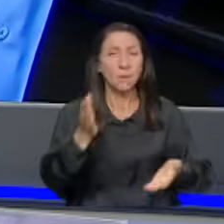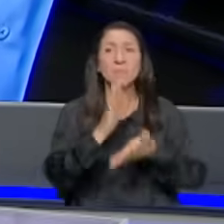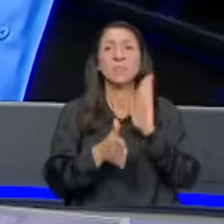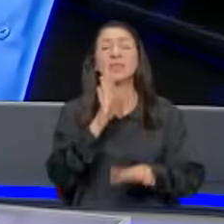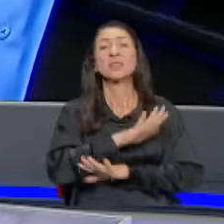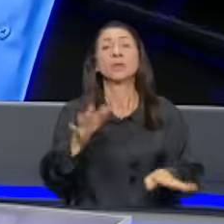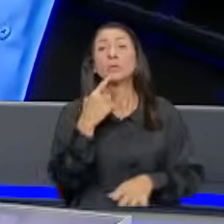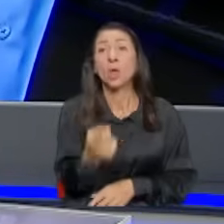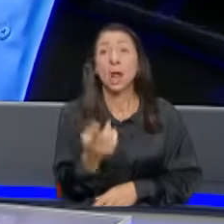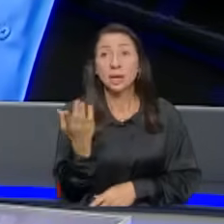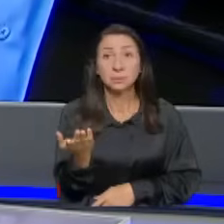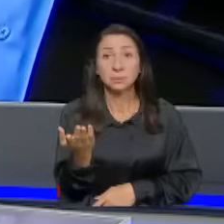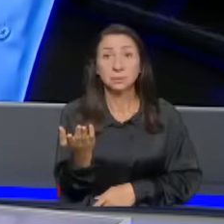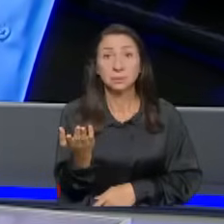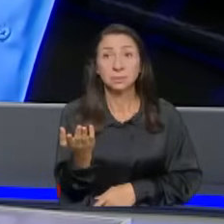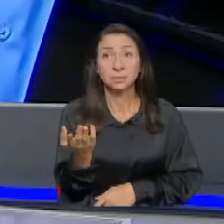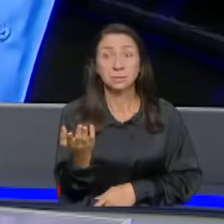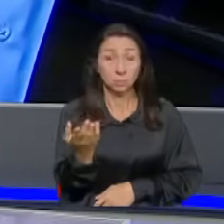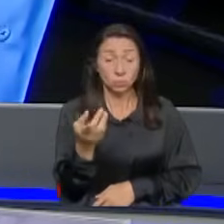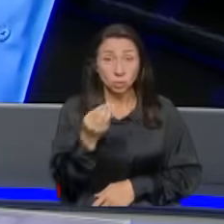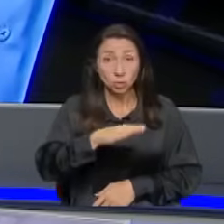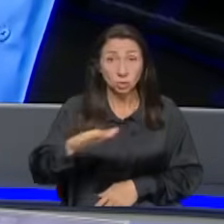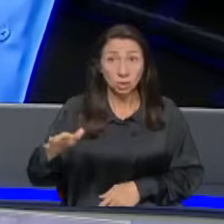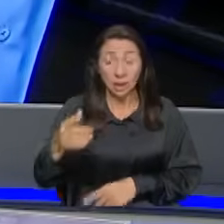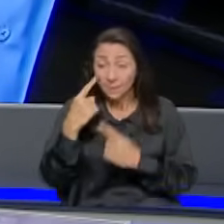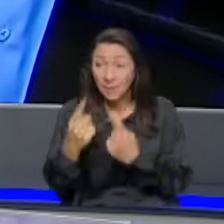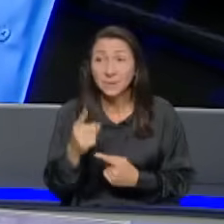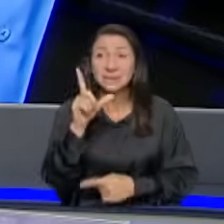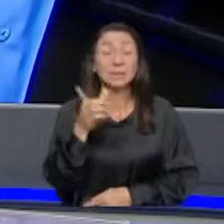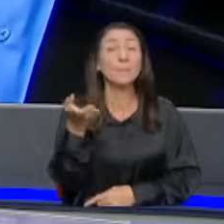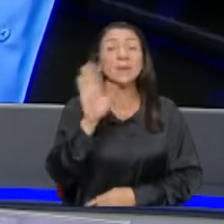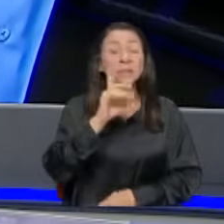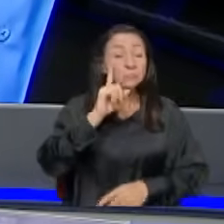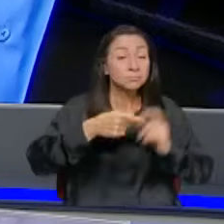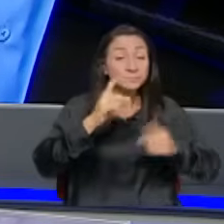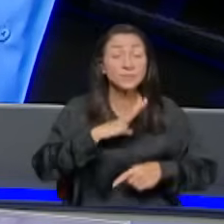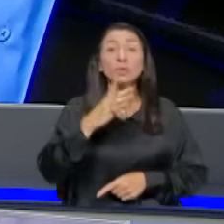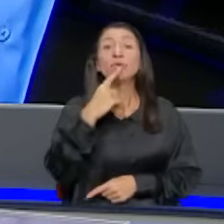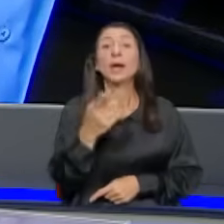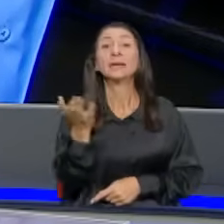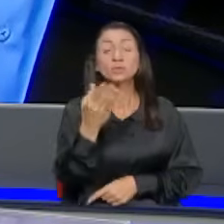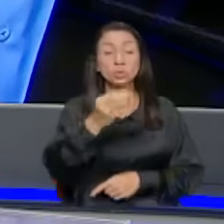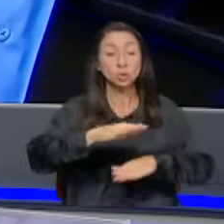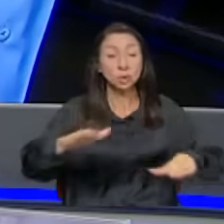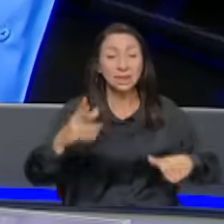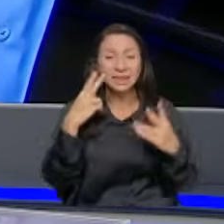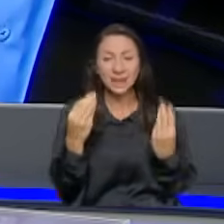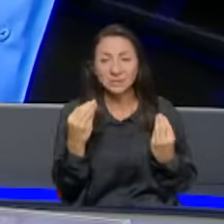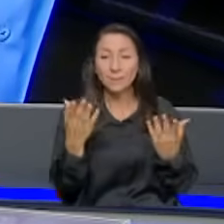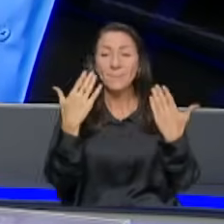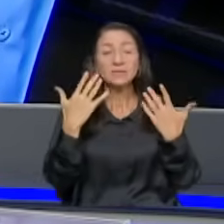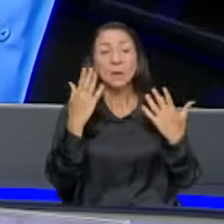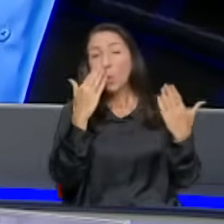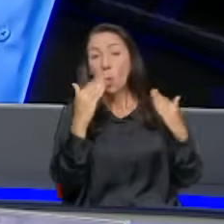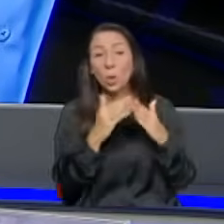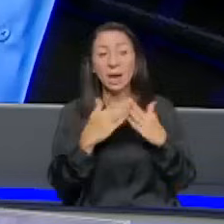kalmadı diyorlar Bu çocuklara eğilmeniz gerekiyor Başka tespitler de var diyorlar ki çocuklar temiz ve mevsime